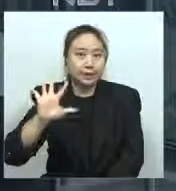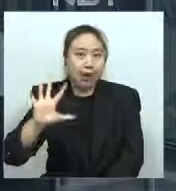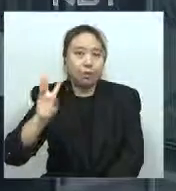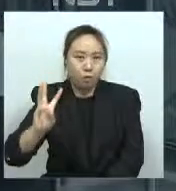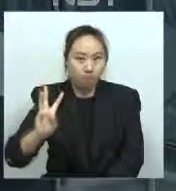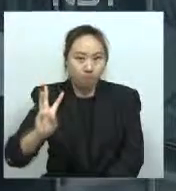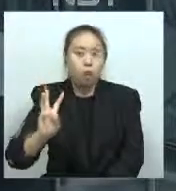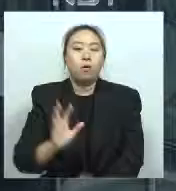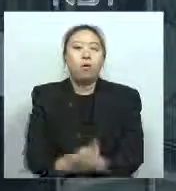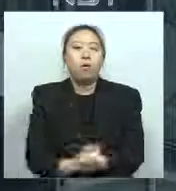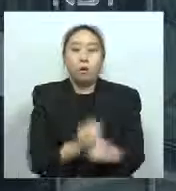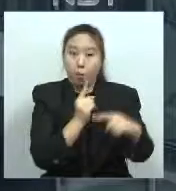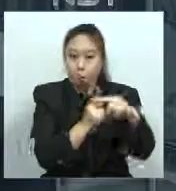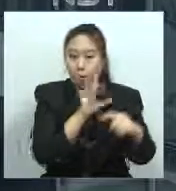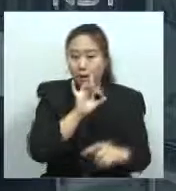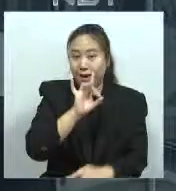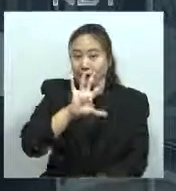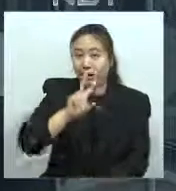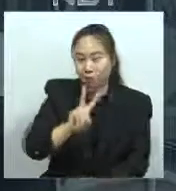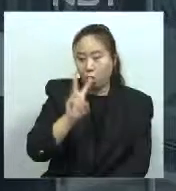852-682-115456นะคะบวก